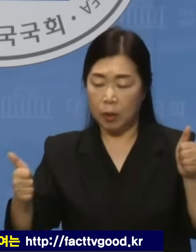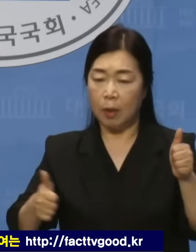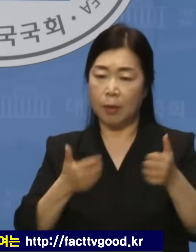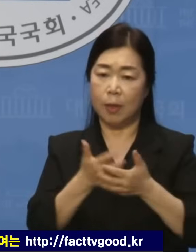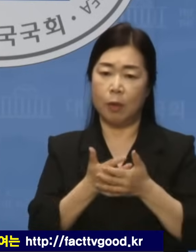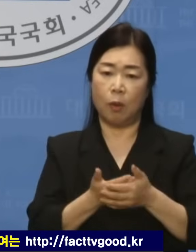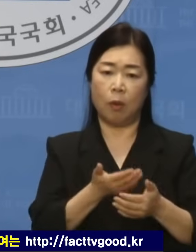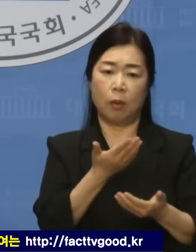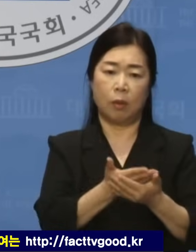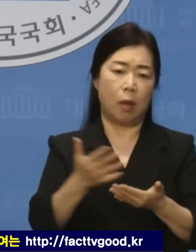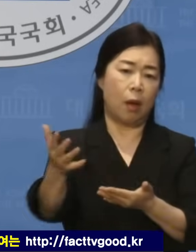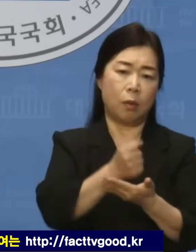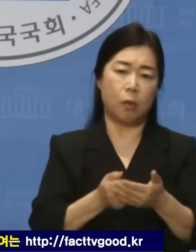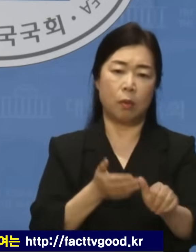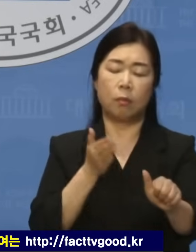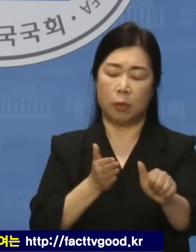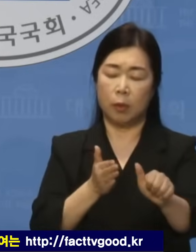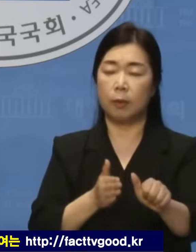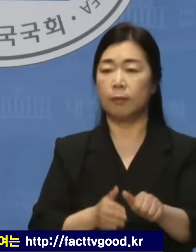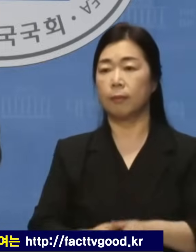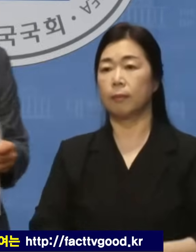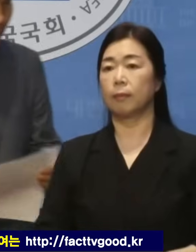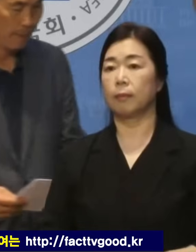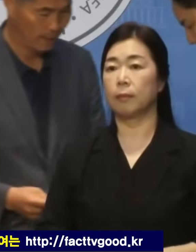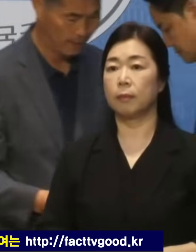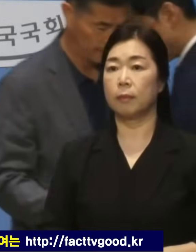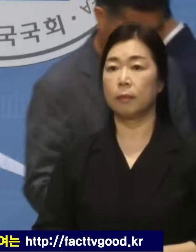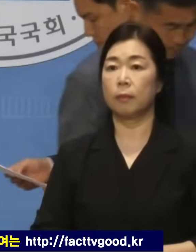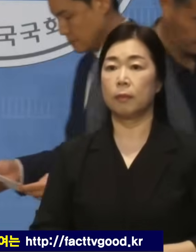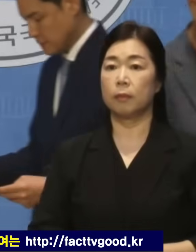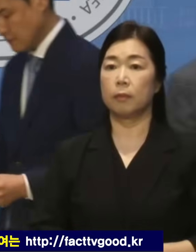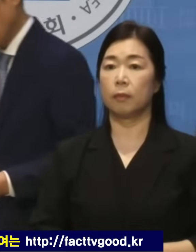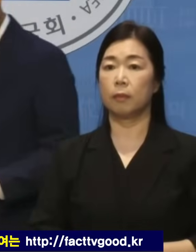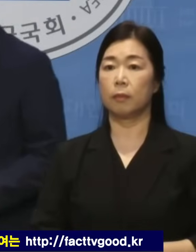적극 협조해 줄 것을 부탁드립니다.